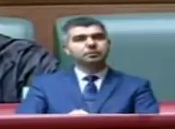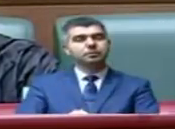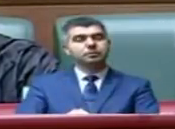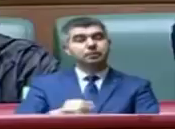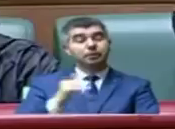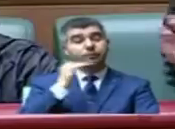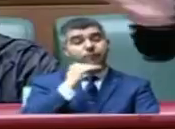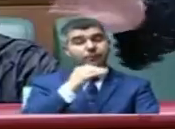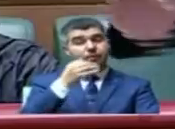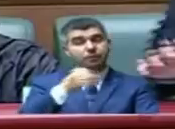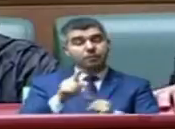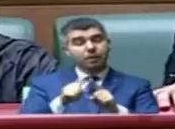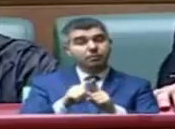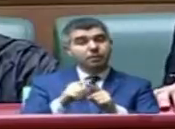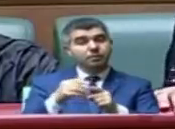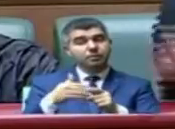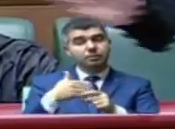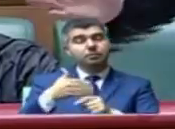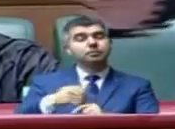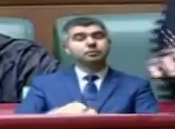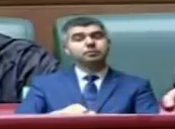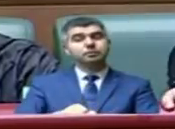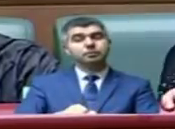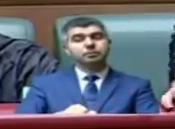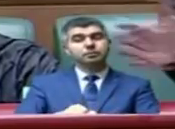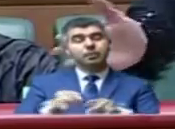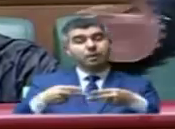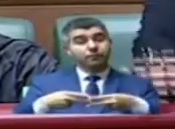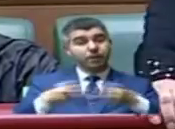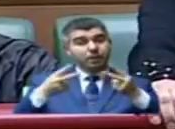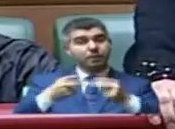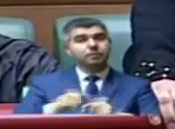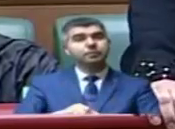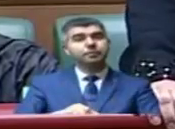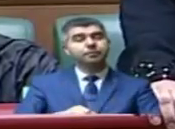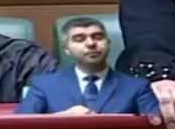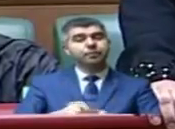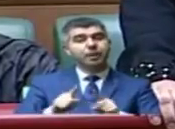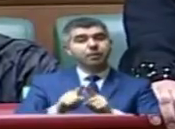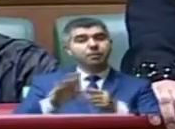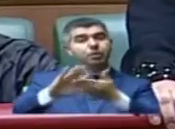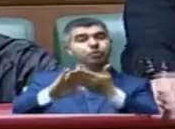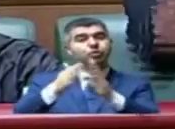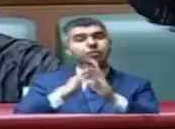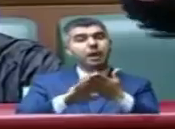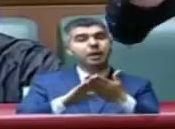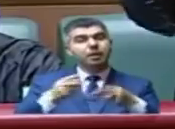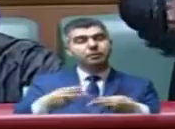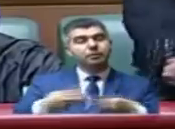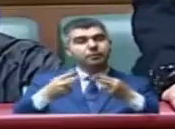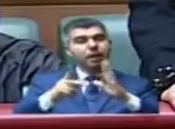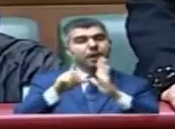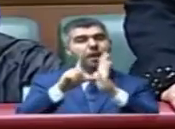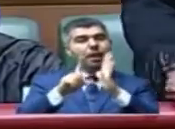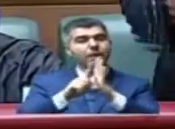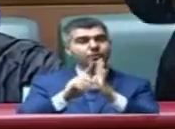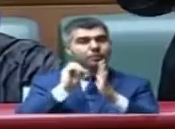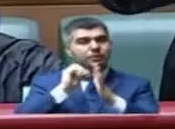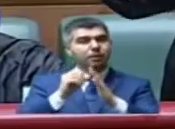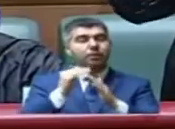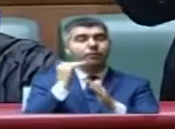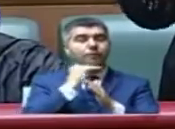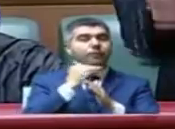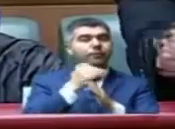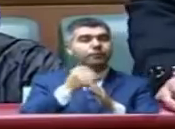الإسراع إلى حد الآن لم تخرج إلى الوجود مؤسسة الأعمال الاجتماعية، نطالبكم بإسراعها